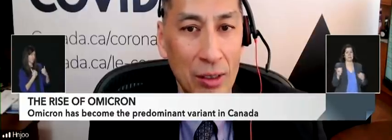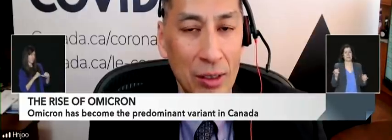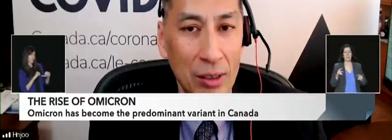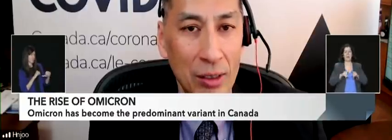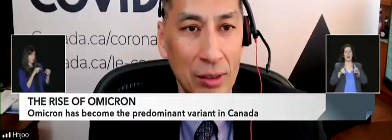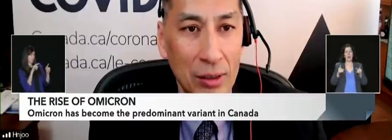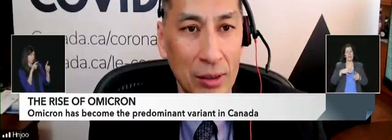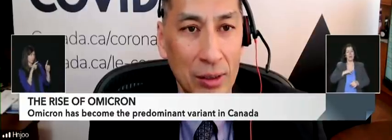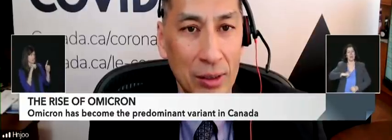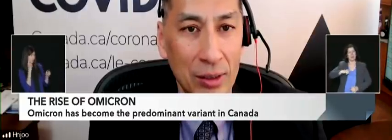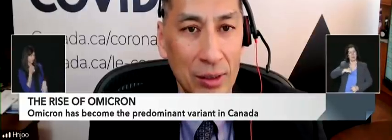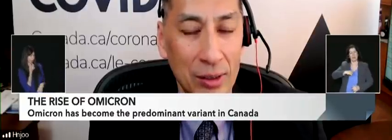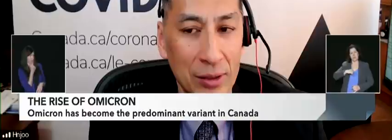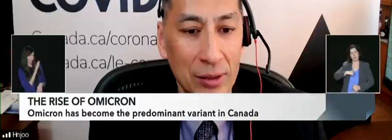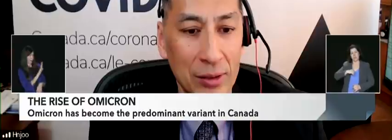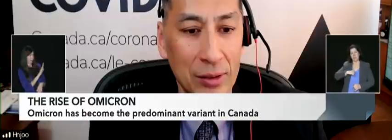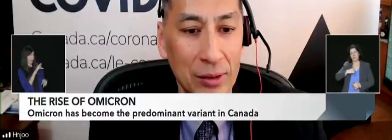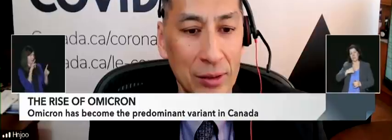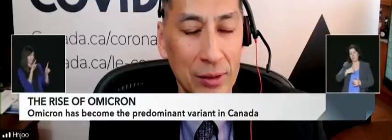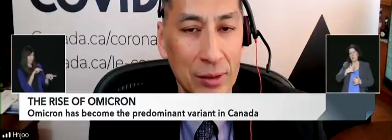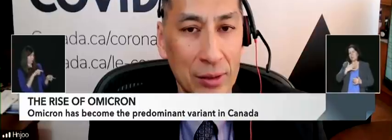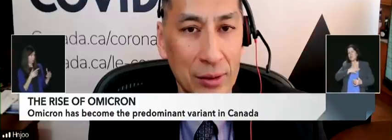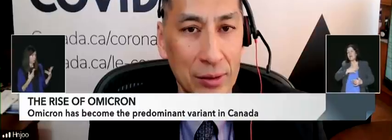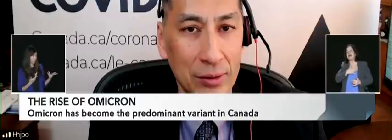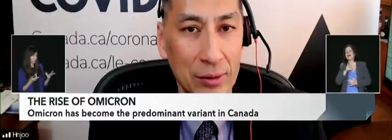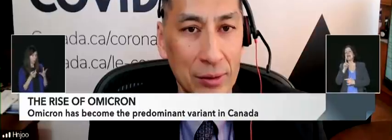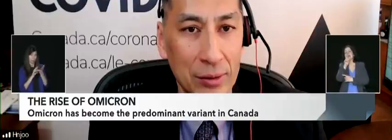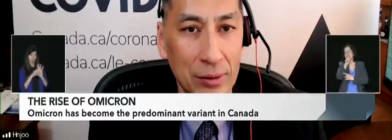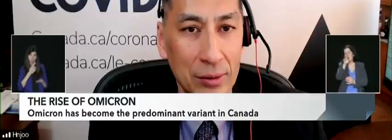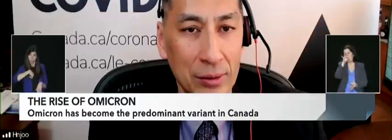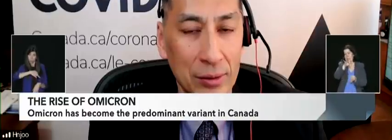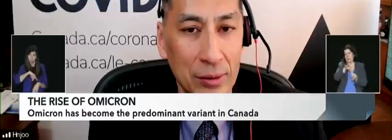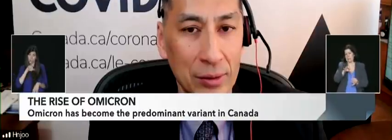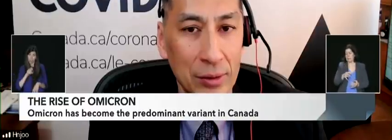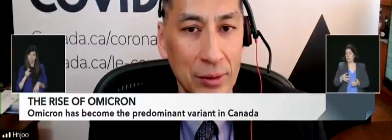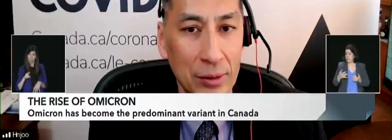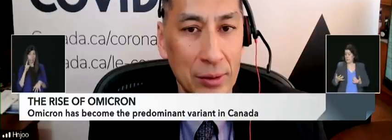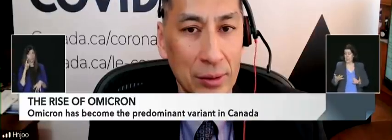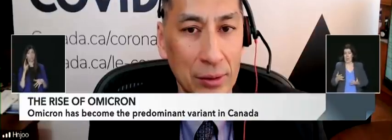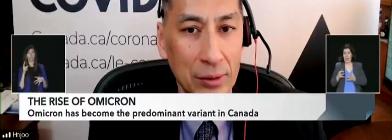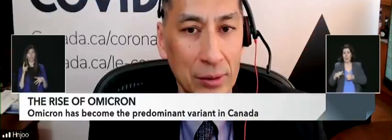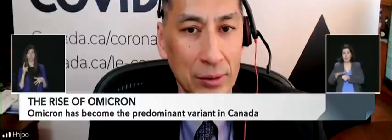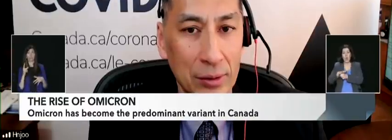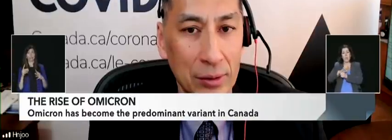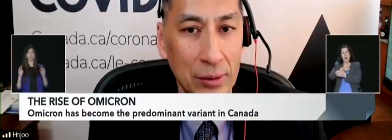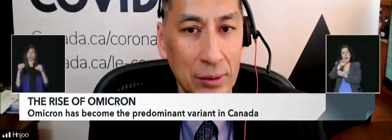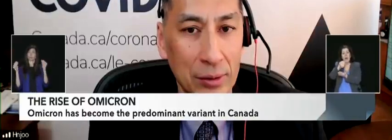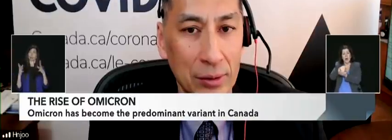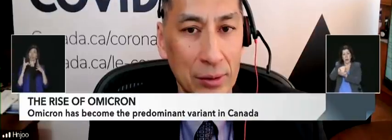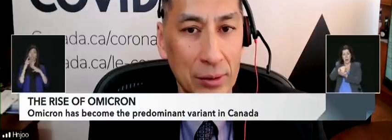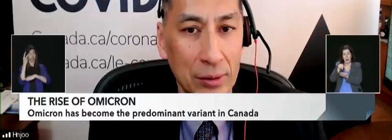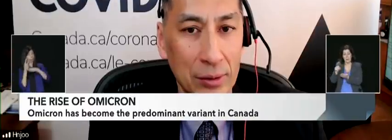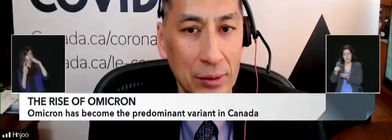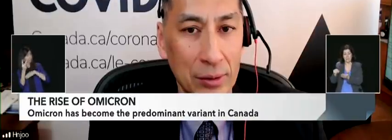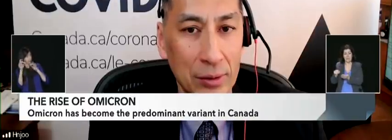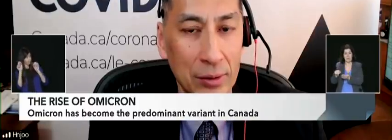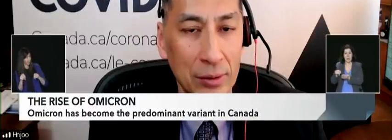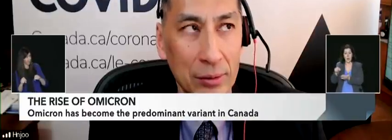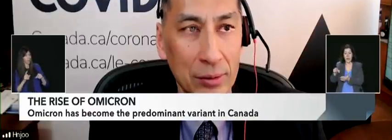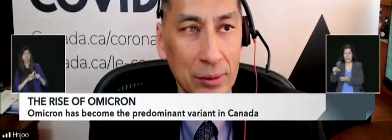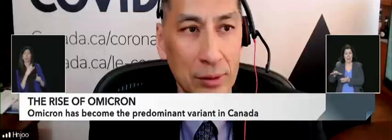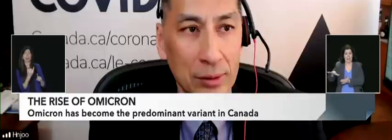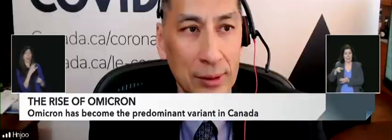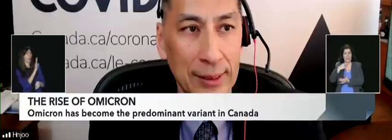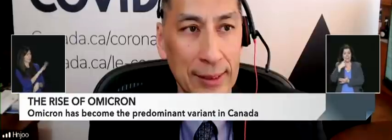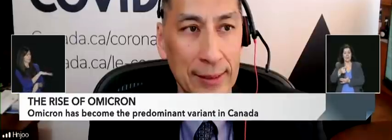tenter une réponse très précise, une question très précise. À Montréal, on dit, ou au Québec, on dit que le pic est passé de